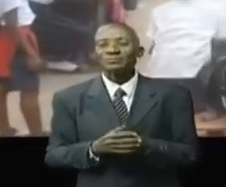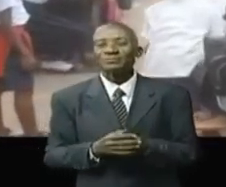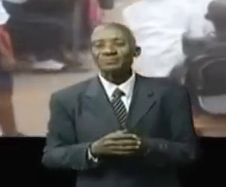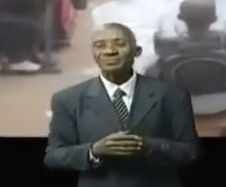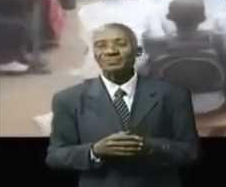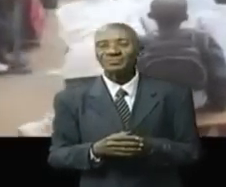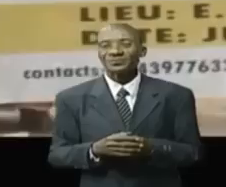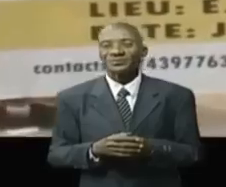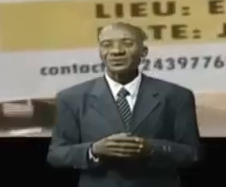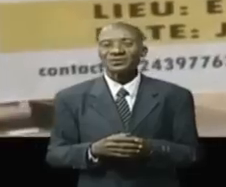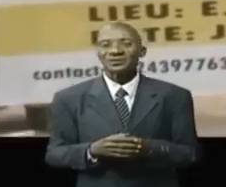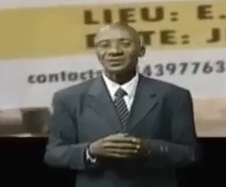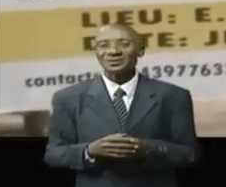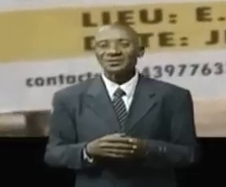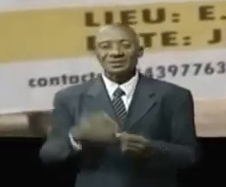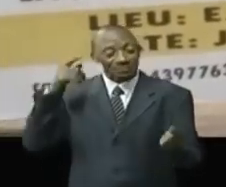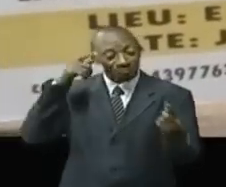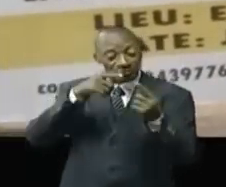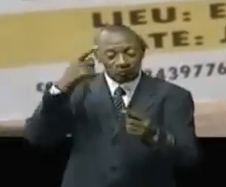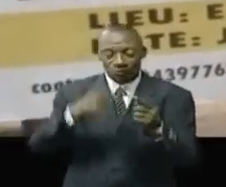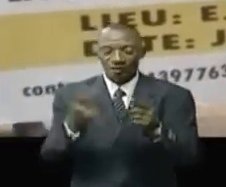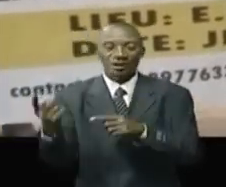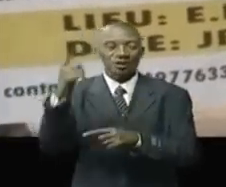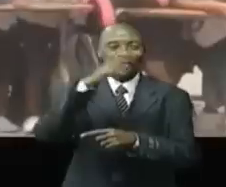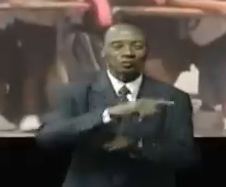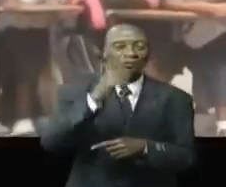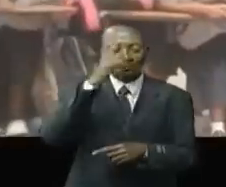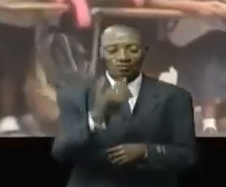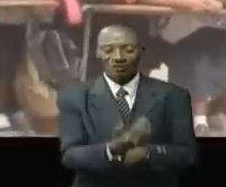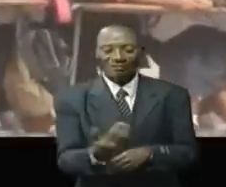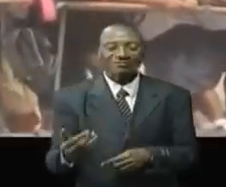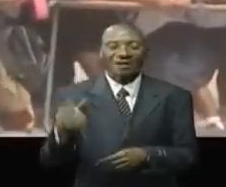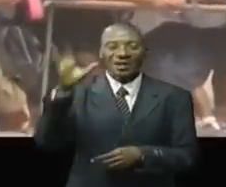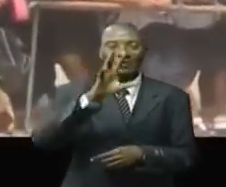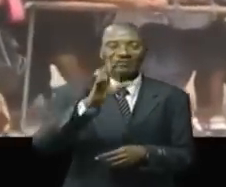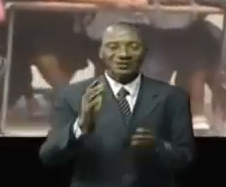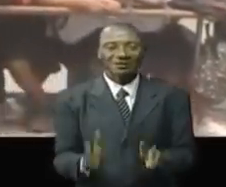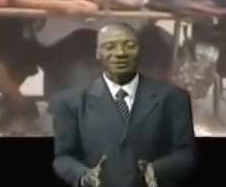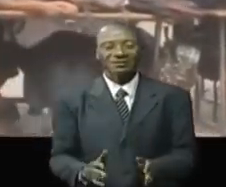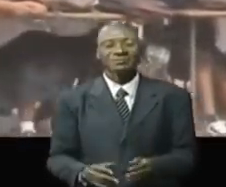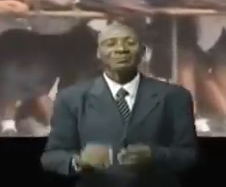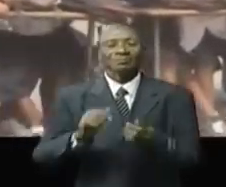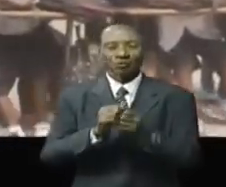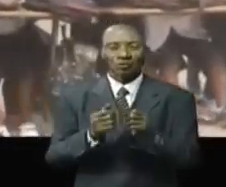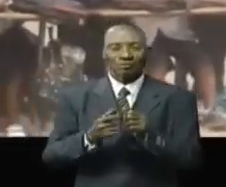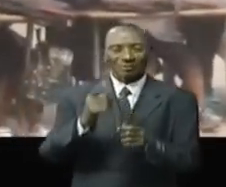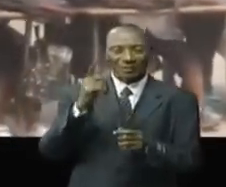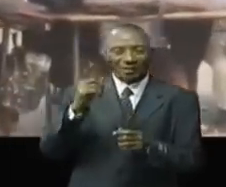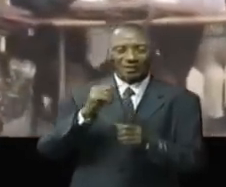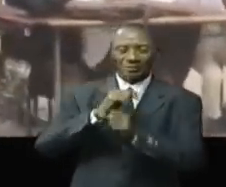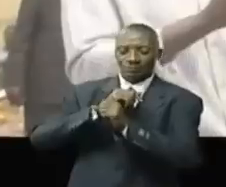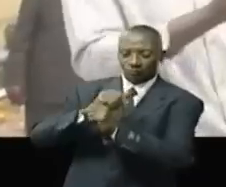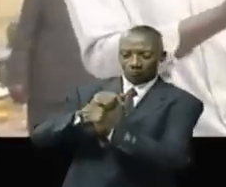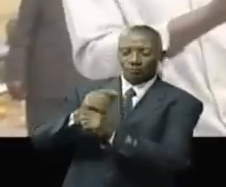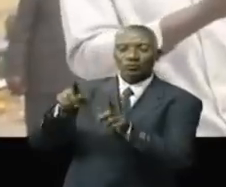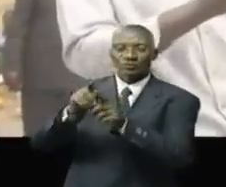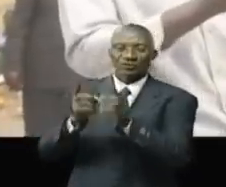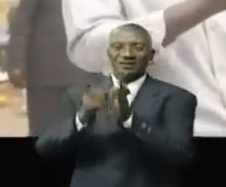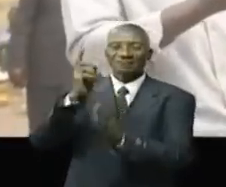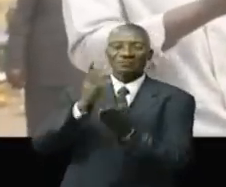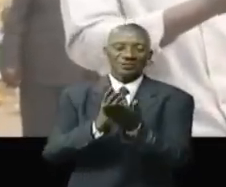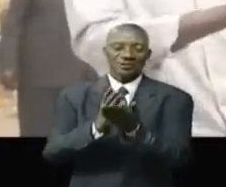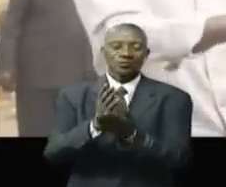de l'enfant africain, tous les regards étaient sur des questions simples liées à la protection et promotion des droits de l'enfant. Pour plus